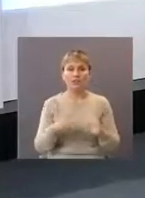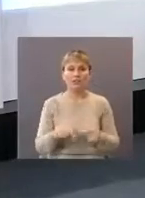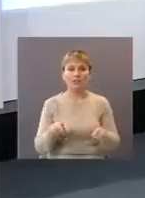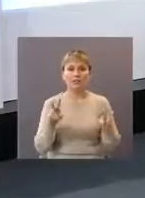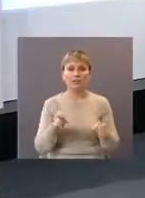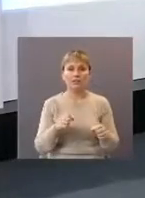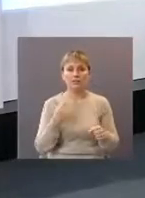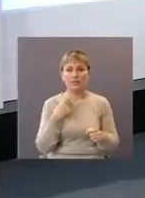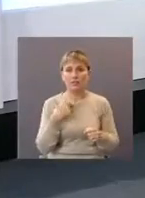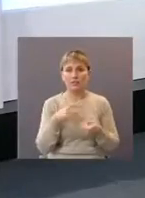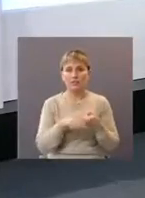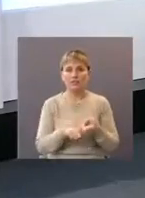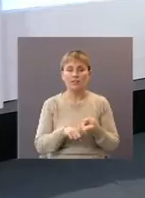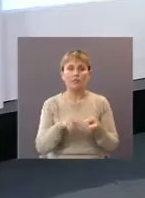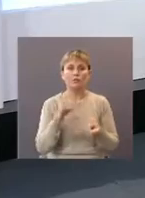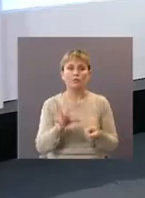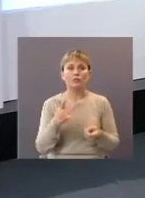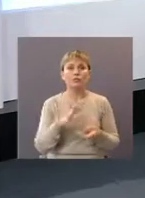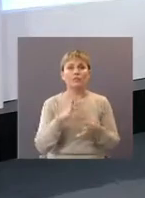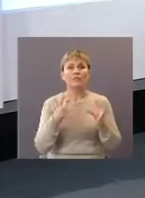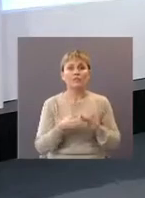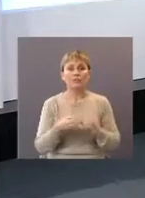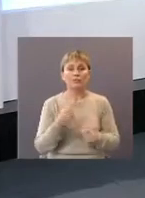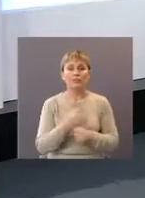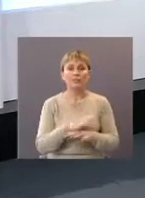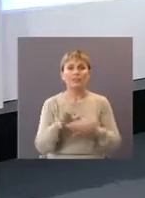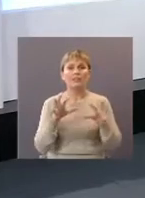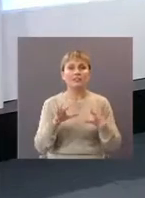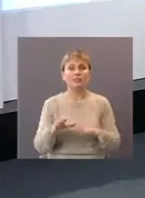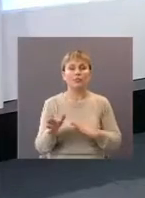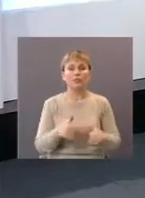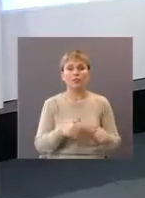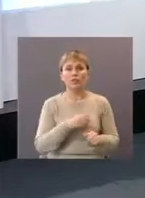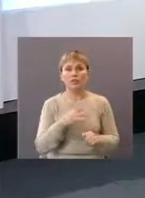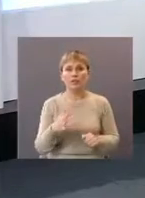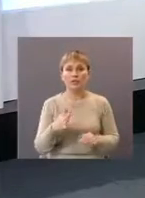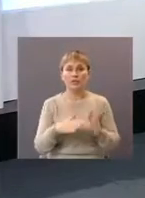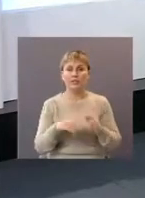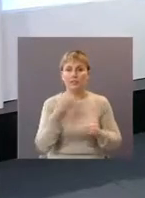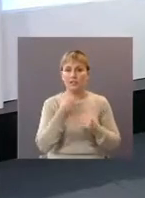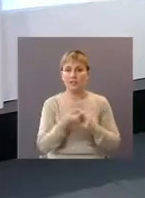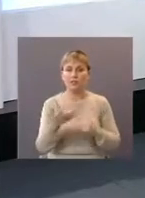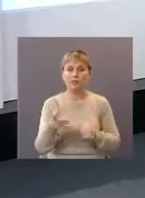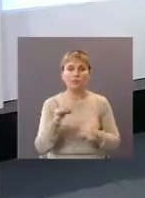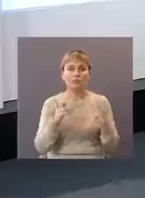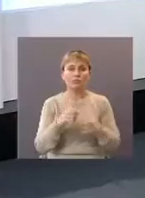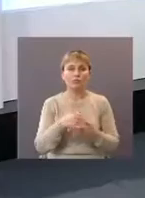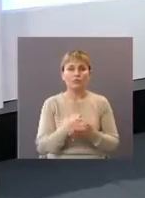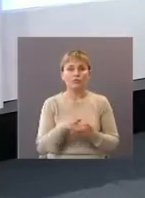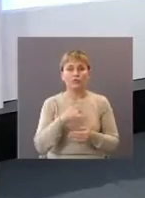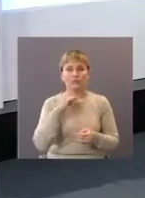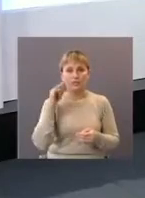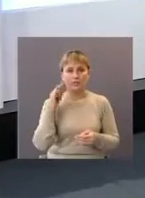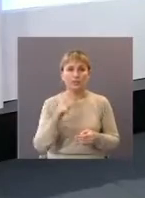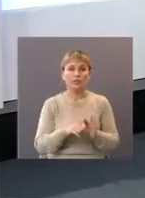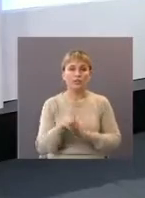фигурируют крепкие напитки. Однако, сколько в целом творится незаконного после обильного застолья? Хотя эксперты утверждают, что в Казахстане